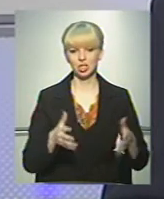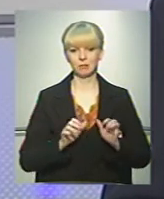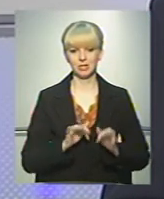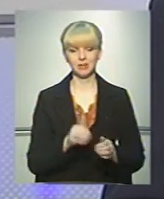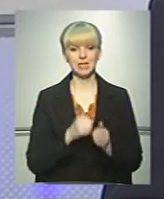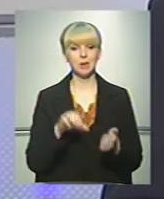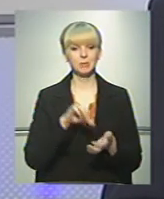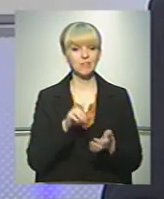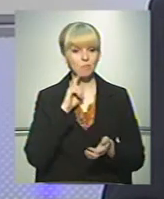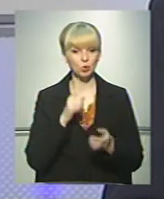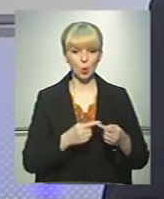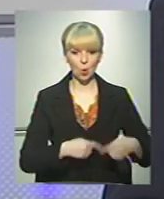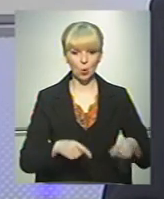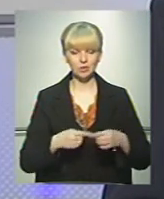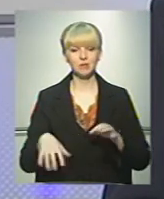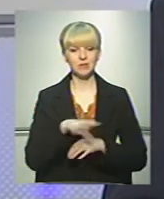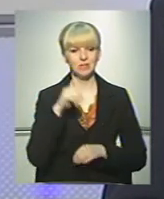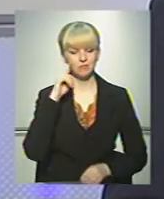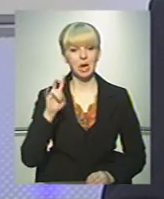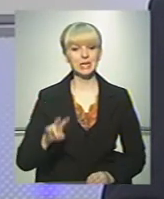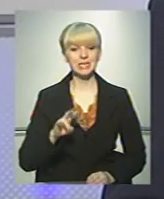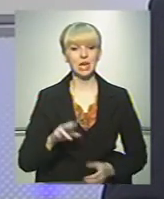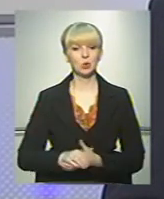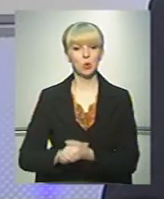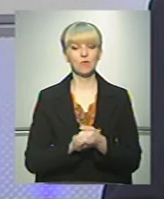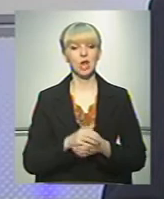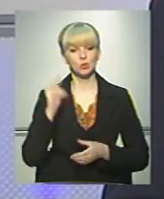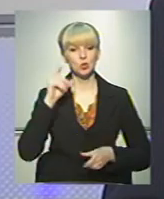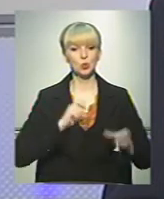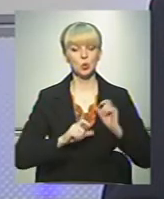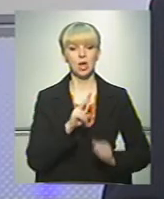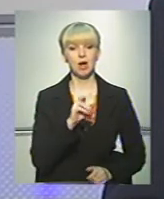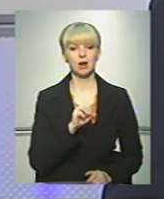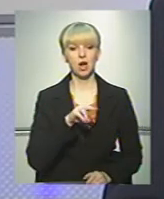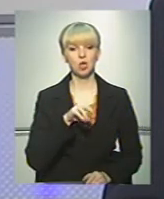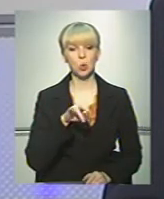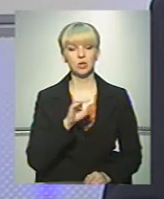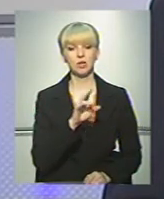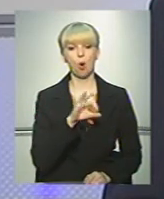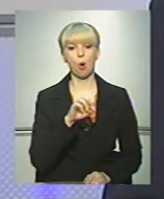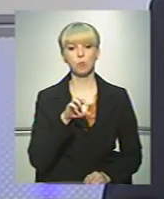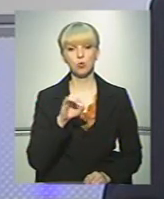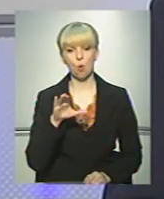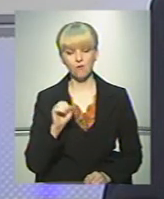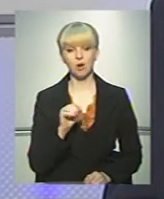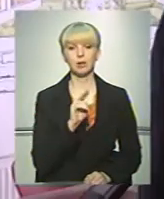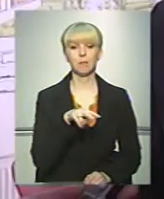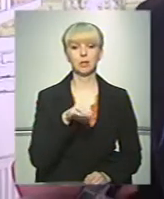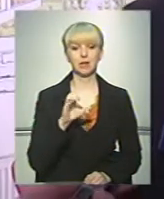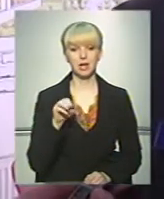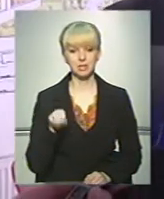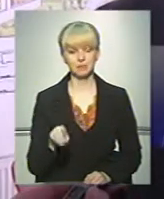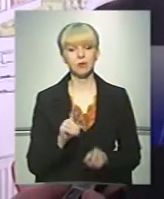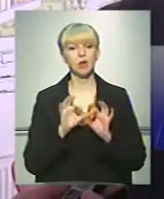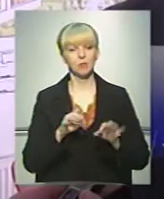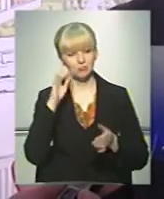представників молодіжних організацій і всім відоме християнське товариство студентів-католиків «Обнова» і скаутська організація «Пласт». Щоб